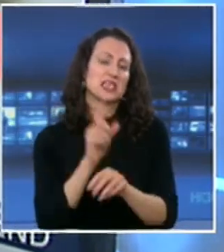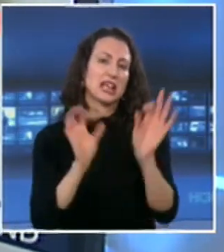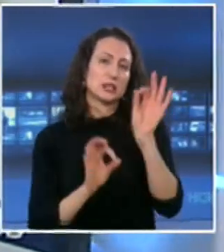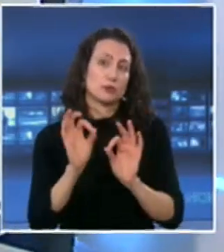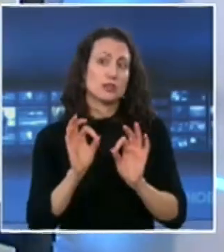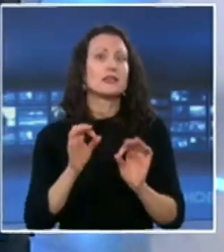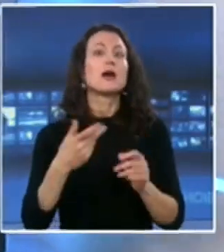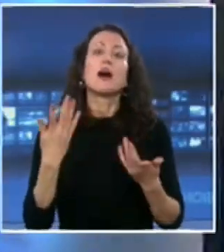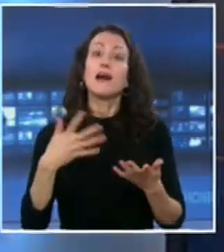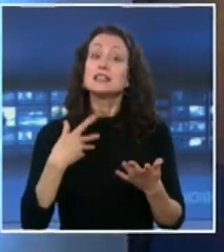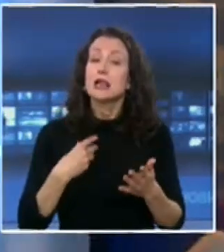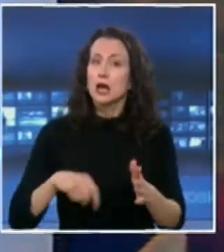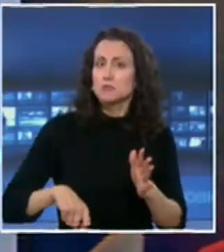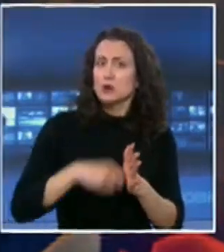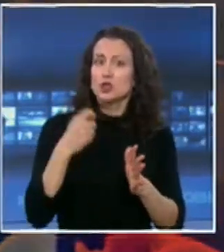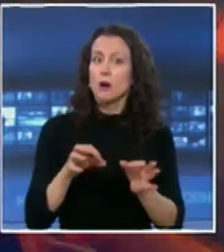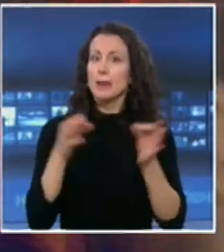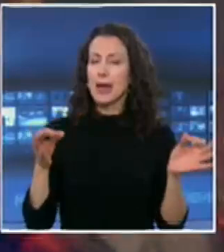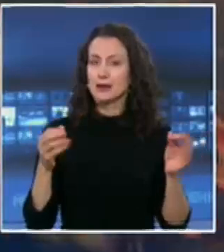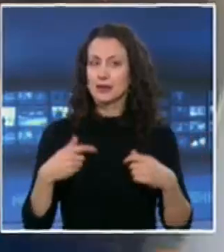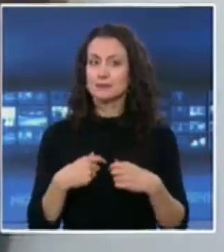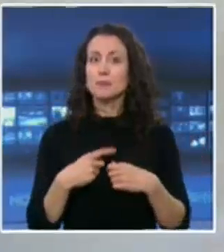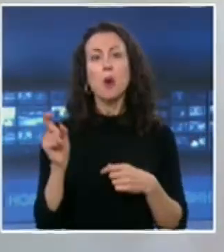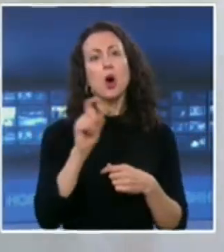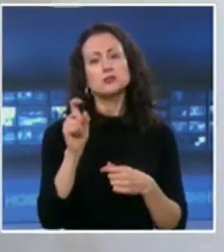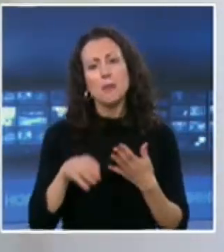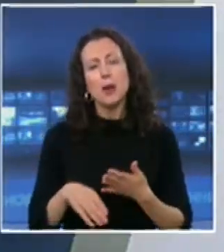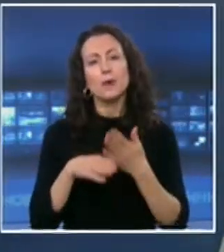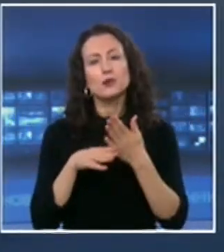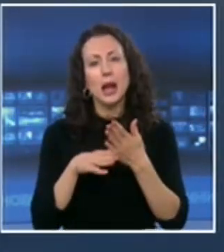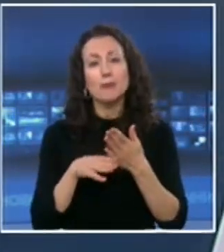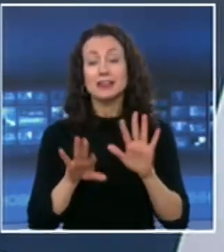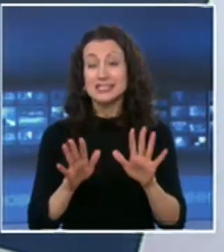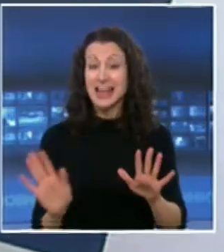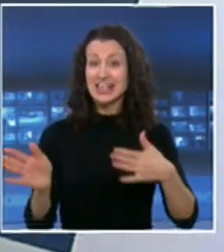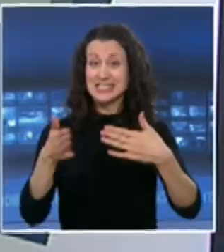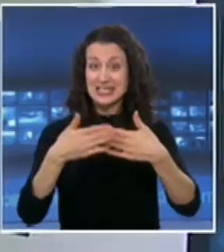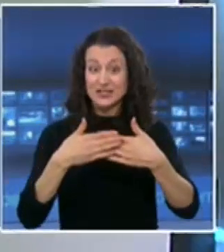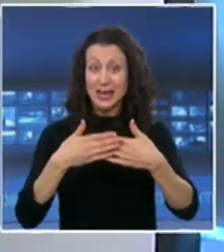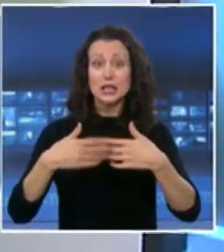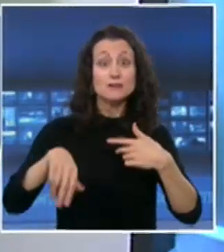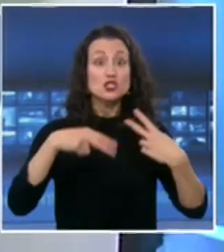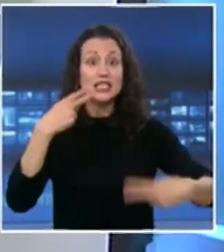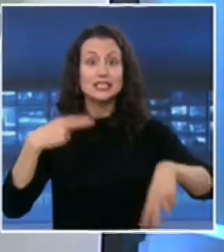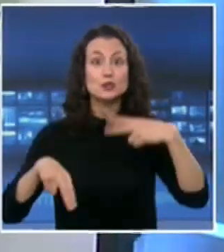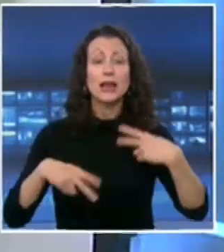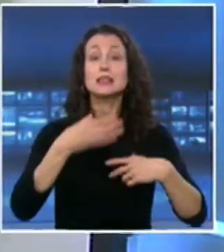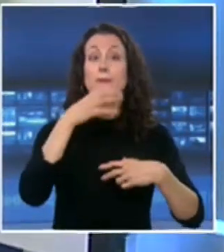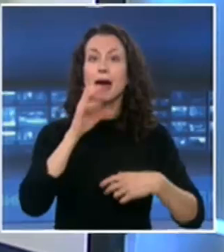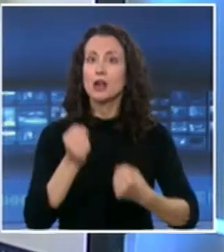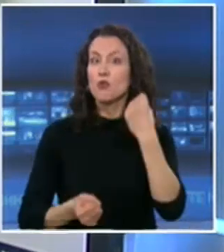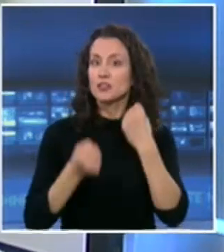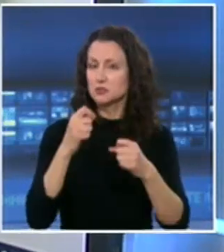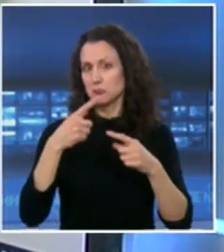по-строги мерки. По-слаба е подкрепата за евентуалното затваряне на всички ресторанти, барове, фитнеси и други места, в които се